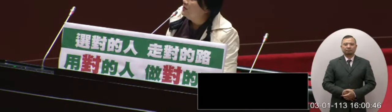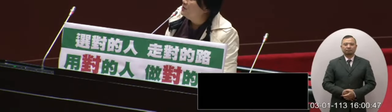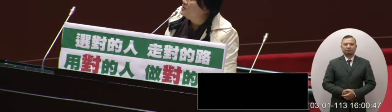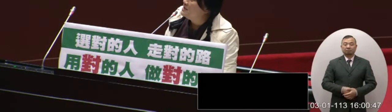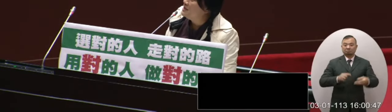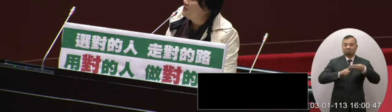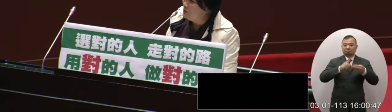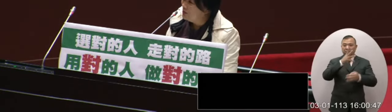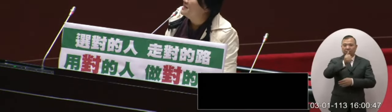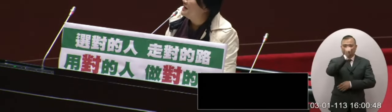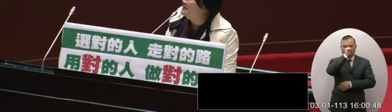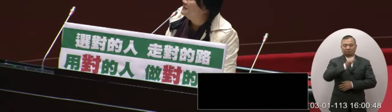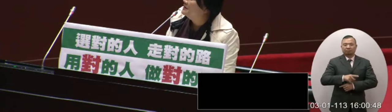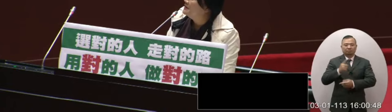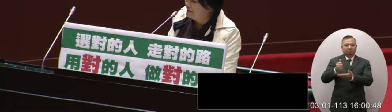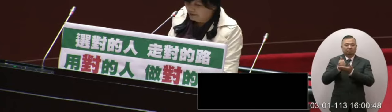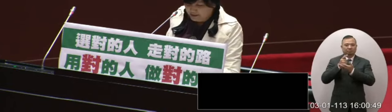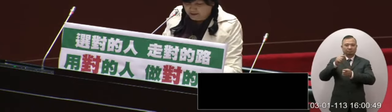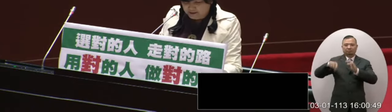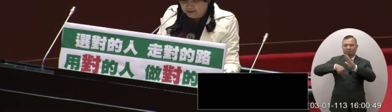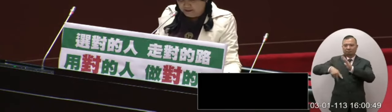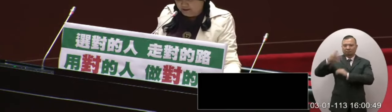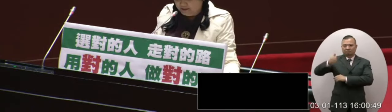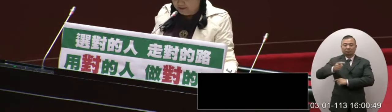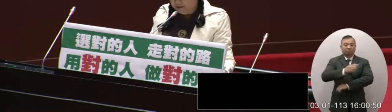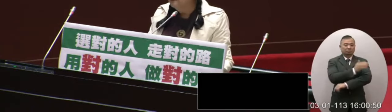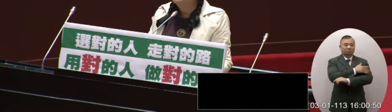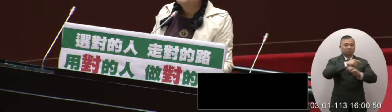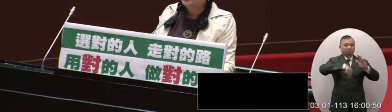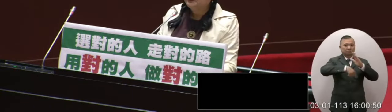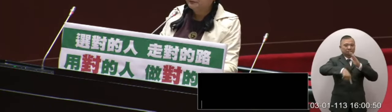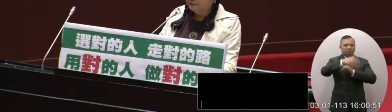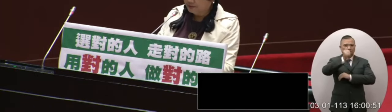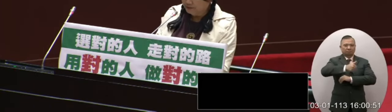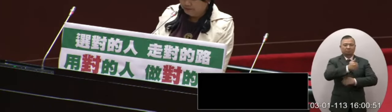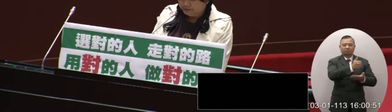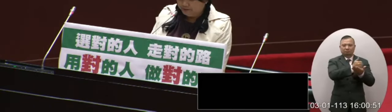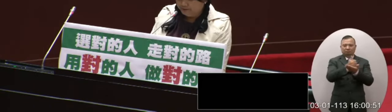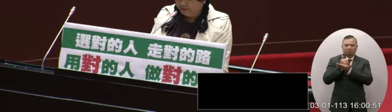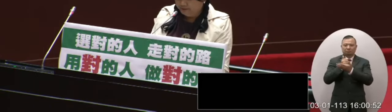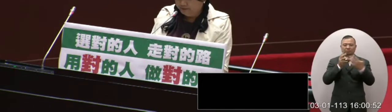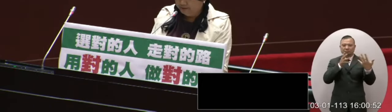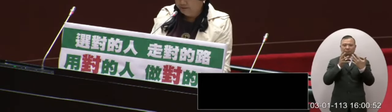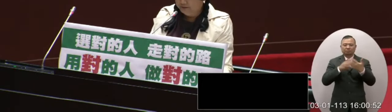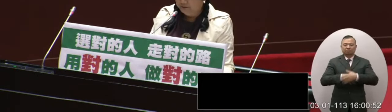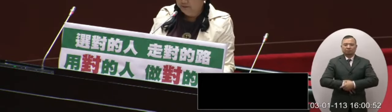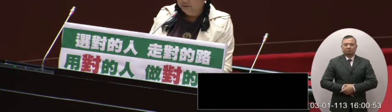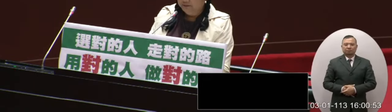主席好，有请院长。 来，请陈院长备询。